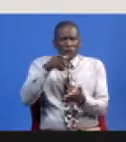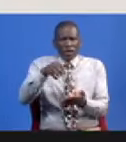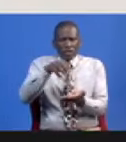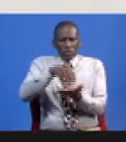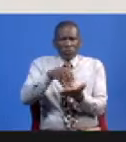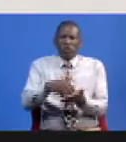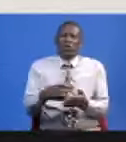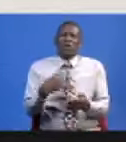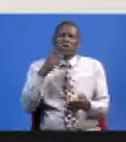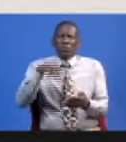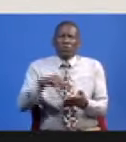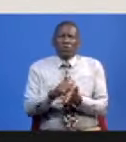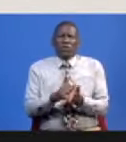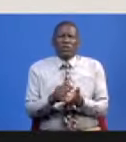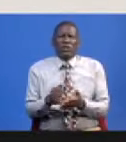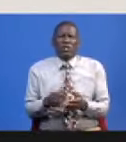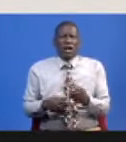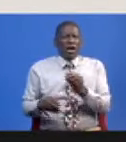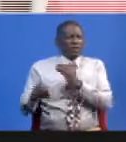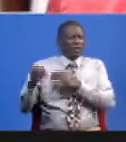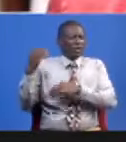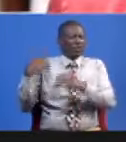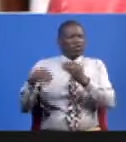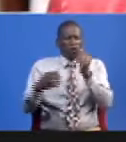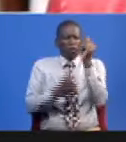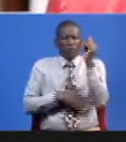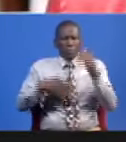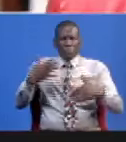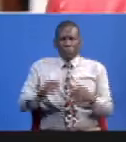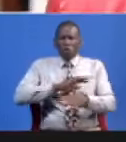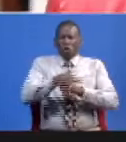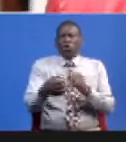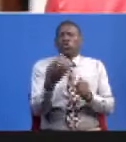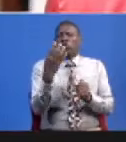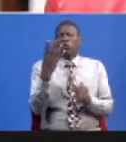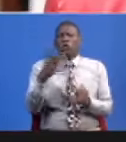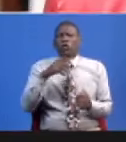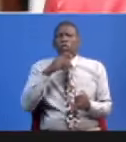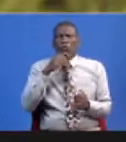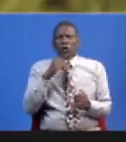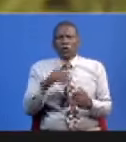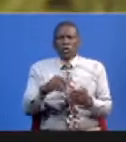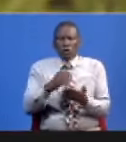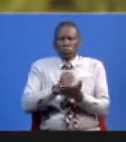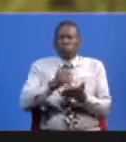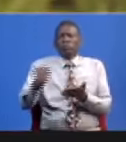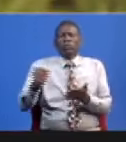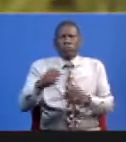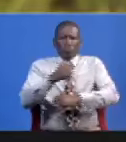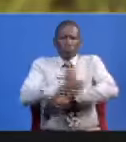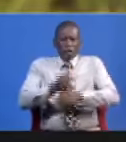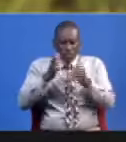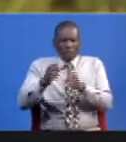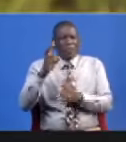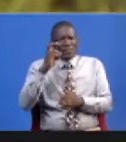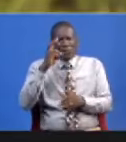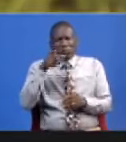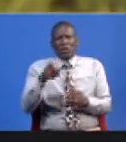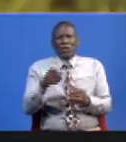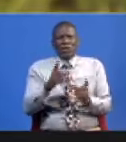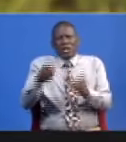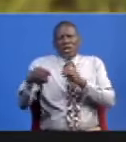hilo wanadaiwa kuwa na historia ya utovu wa nidhamu shuleni. All the four boys were under suspension. This is the main suspect. So he